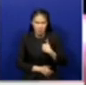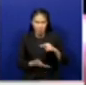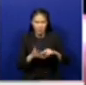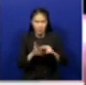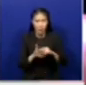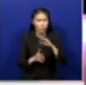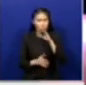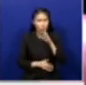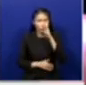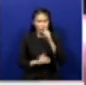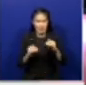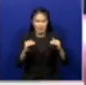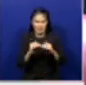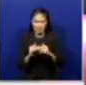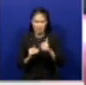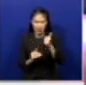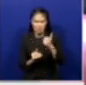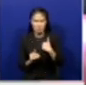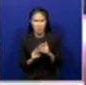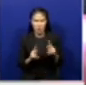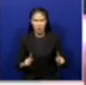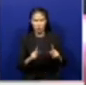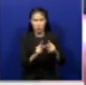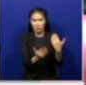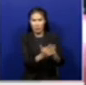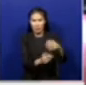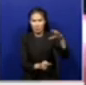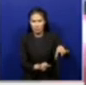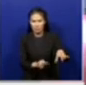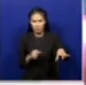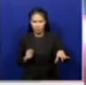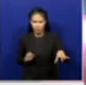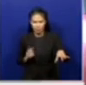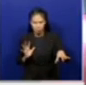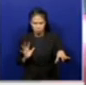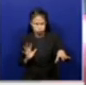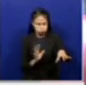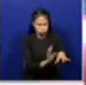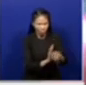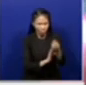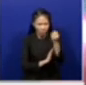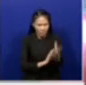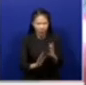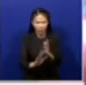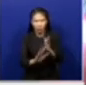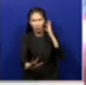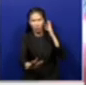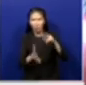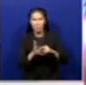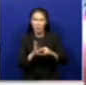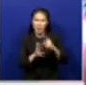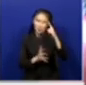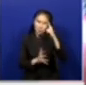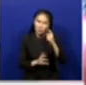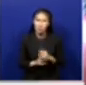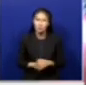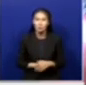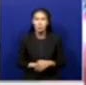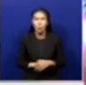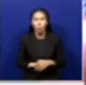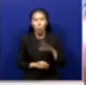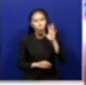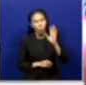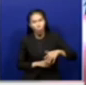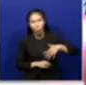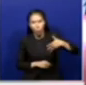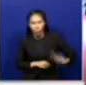สิทธิ์มีคนไปร้องเรียนมากมายว่าควรจะได้รับสิทธิ์แต่ไม่ได้กลายเป็นว่าช่วงนั้นแทนที่จะมีการทำโซเชียลดิสแทนซ์การ